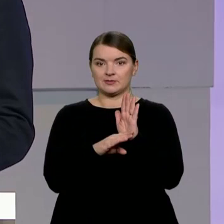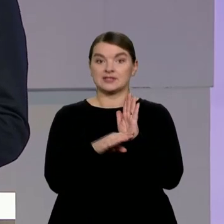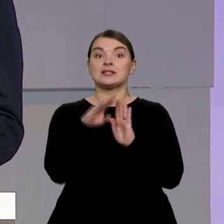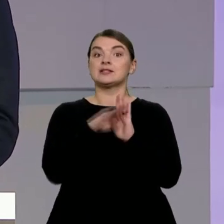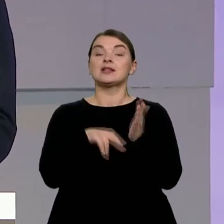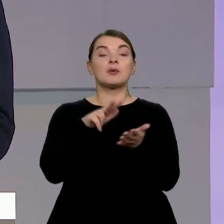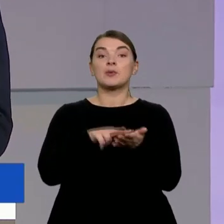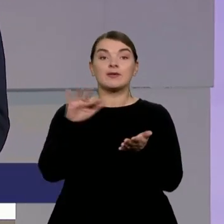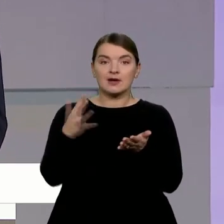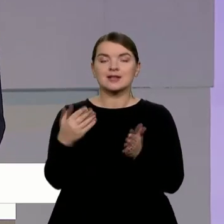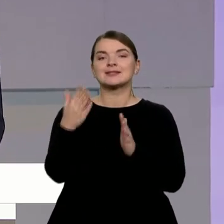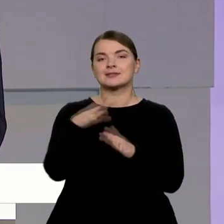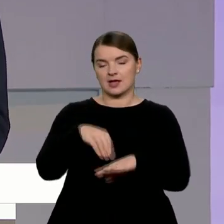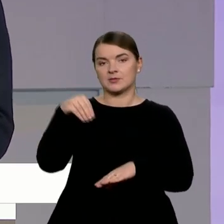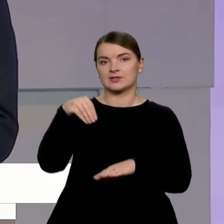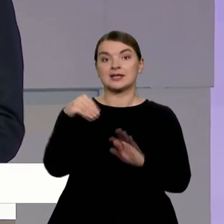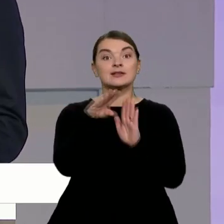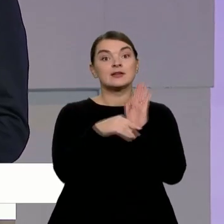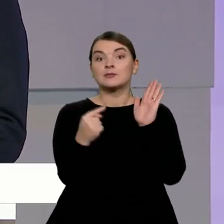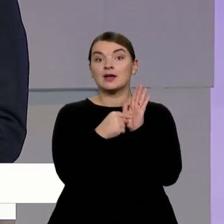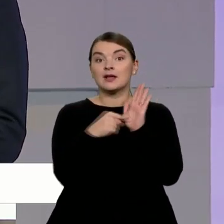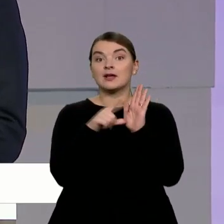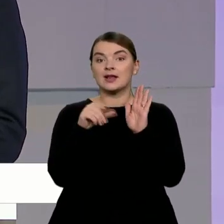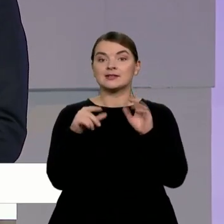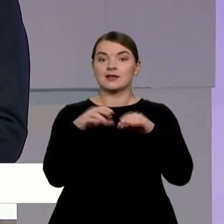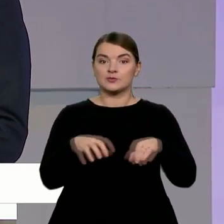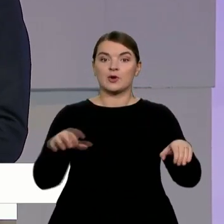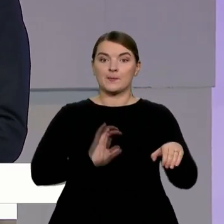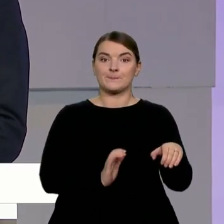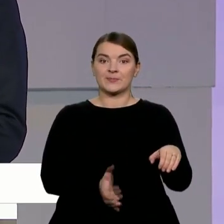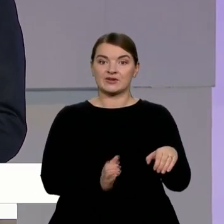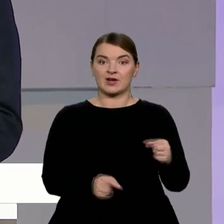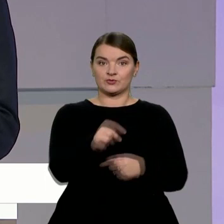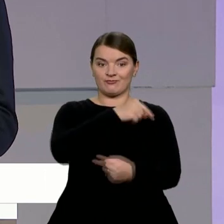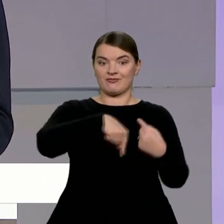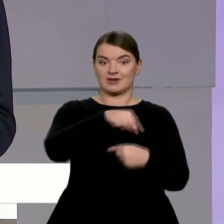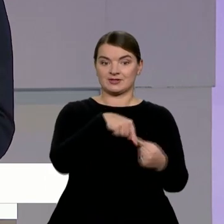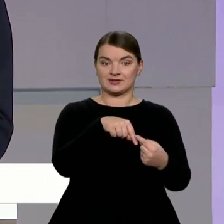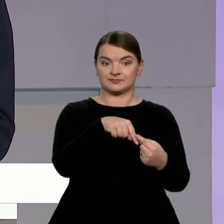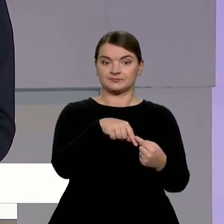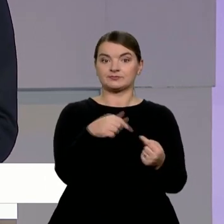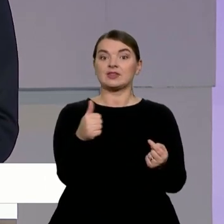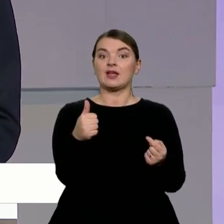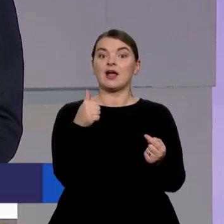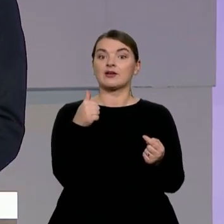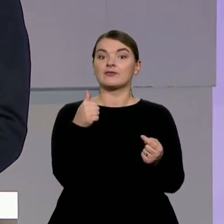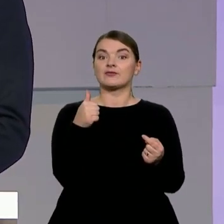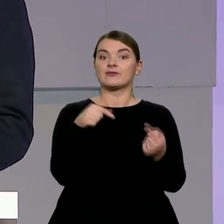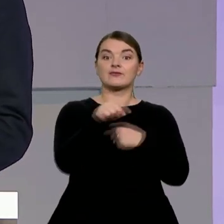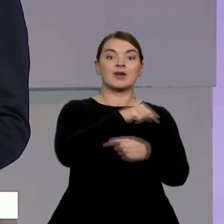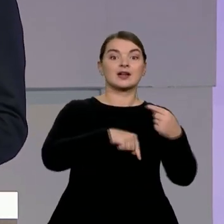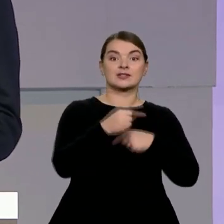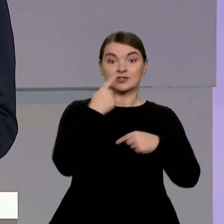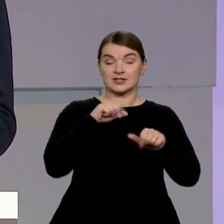tame įstatyme yra nurodyta, jog lezą administruoja privatus verslas. Ir kad verslas šiais metais negalėjo sudaryti